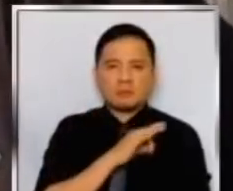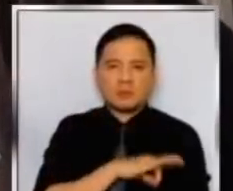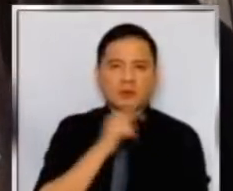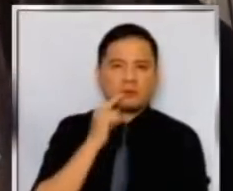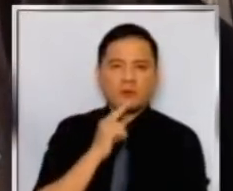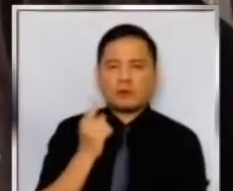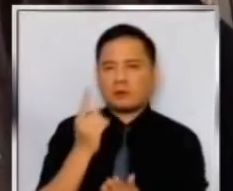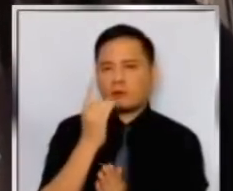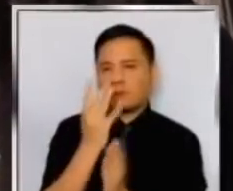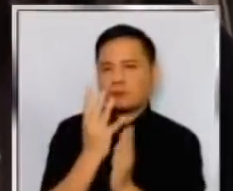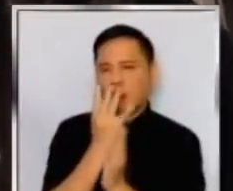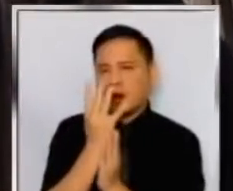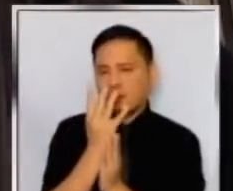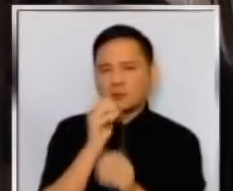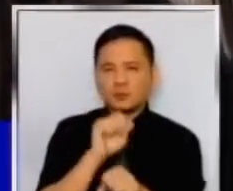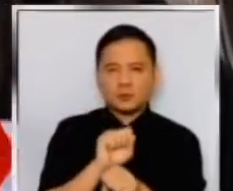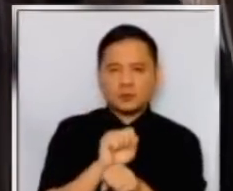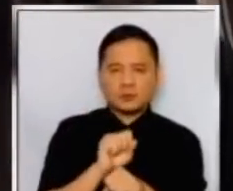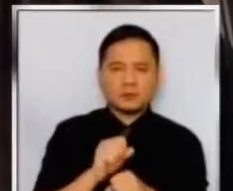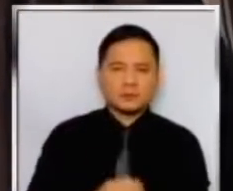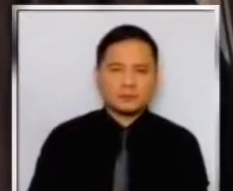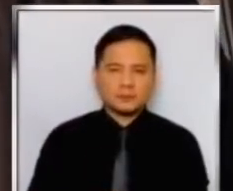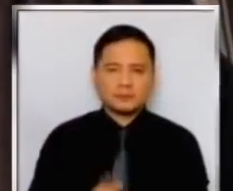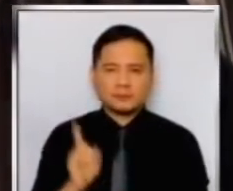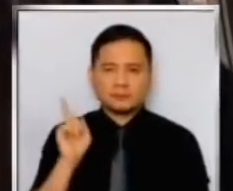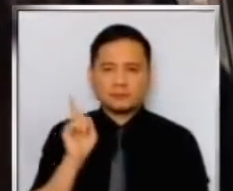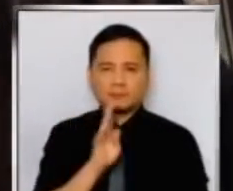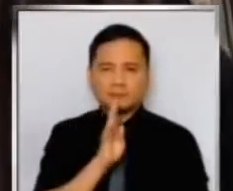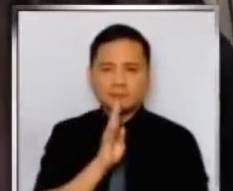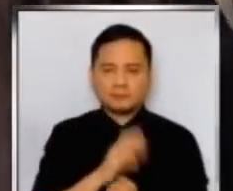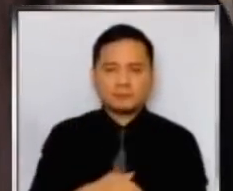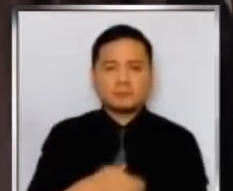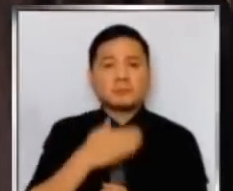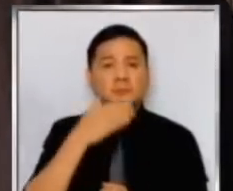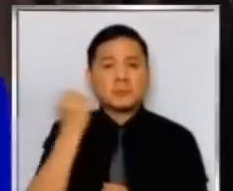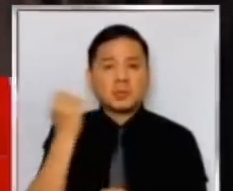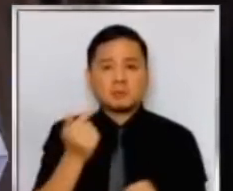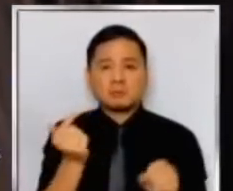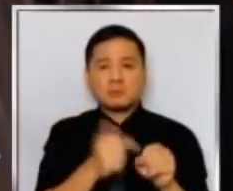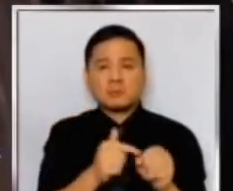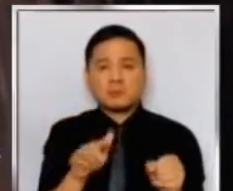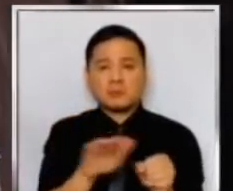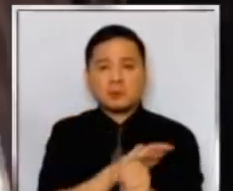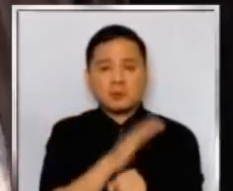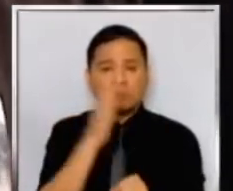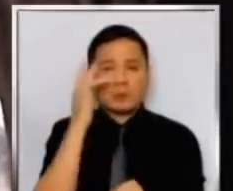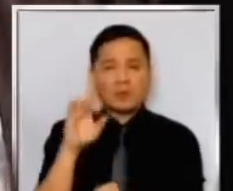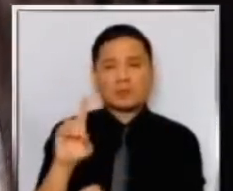maganda kasi yung ngayon mag-full tank kasi mababa pa yung diesel. Apo.